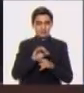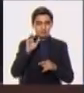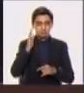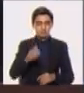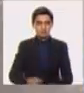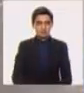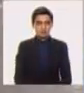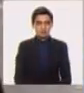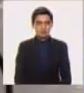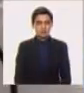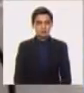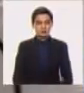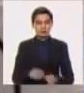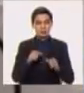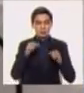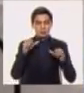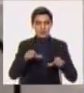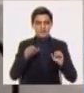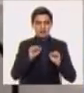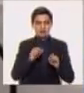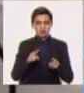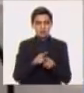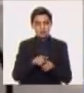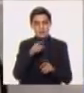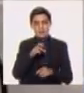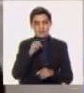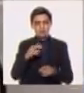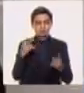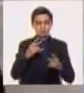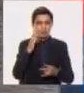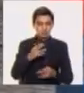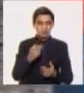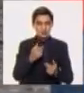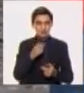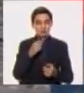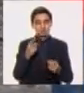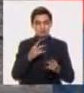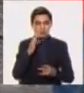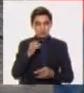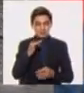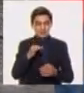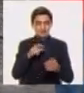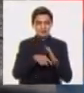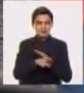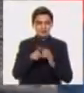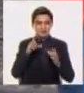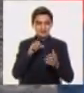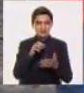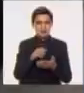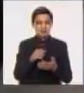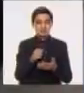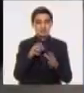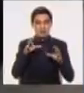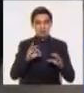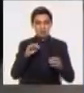жіберіледі. Құқық қорғаушылар бұл баптардың қажет екенін жоққа шығармайды. Алайда ол заң жобасының мазмұнына айтарлықтай өзгеріс